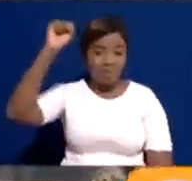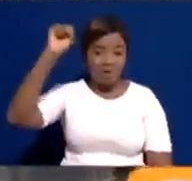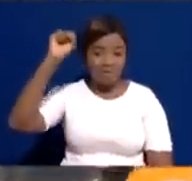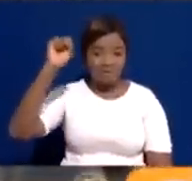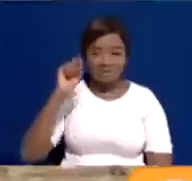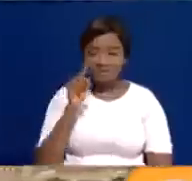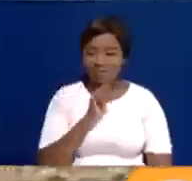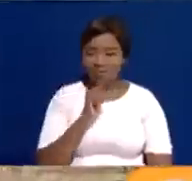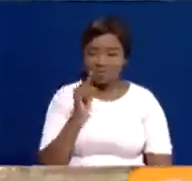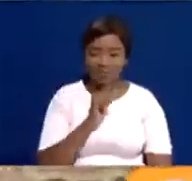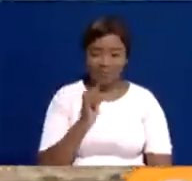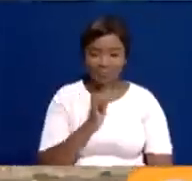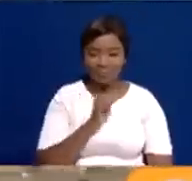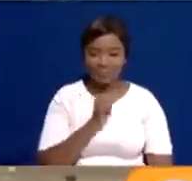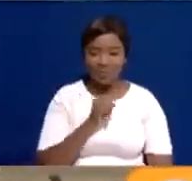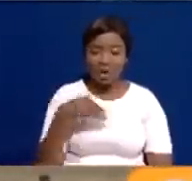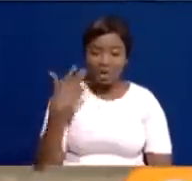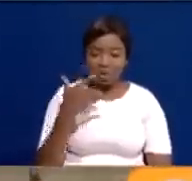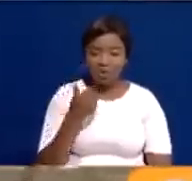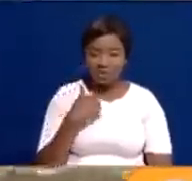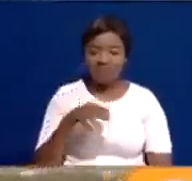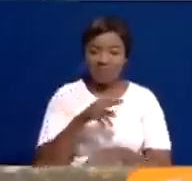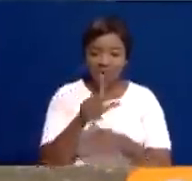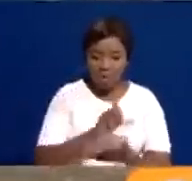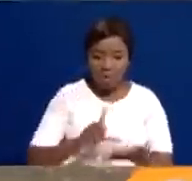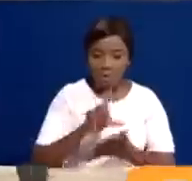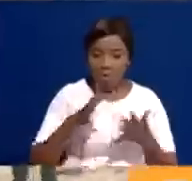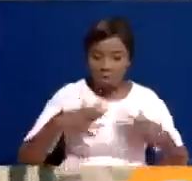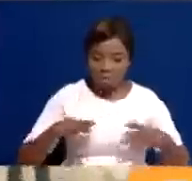la mwananchi ambao huandaa vikao vyao hapo kila